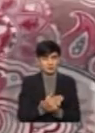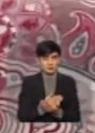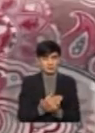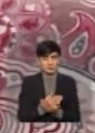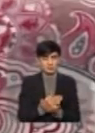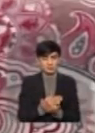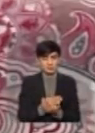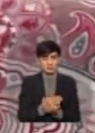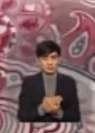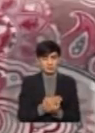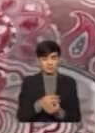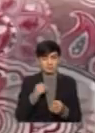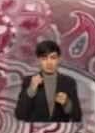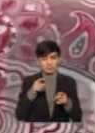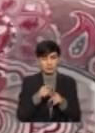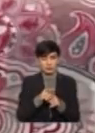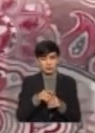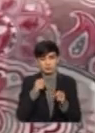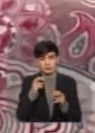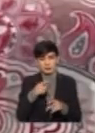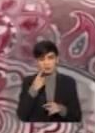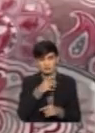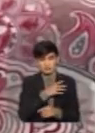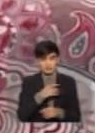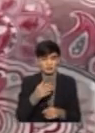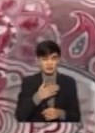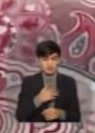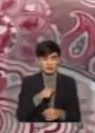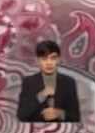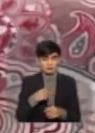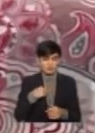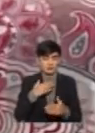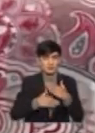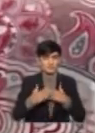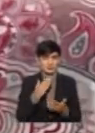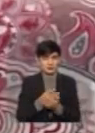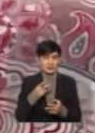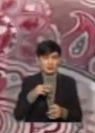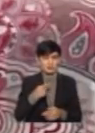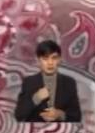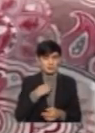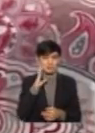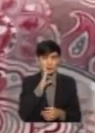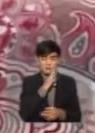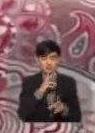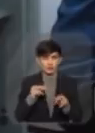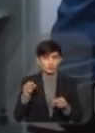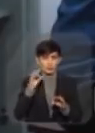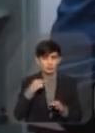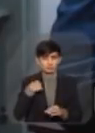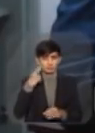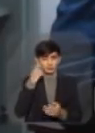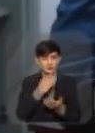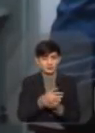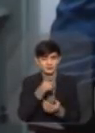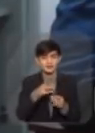Жатқа оны не істеп тұр екен деп айтты деп. Просто ол мен үшін ол дәреже. Мен үшін ана бақыты деп мен соны білем.